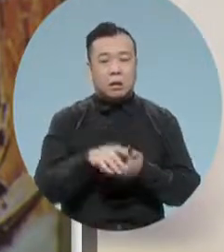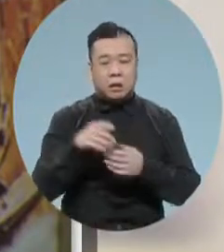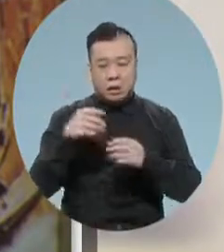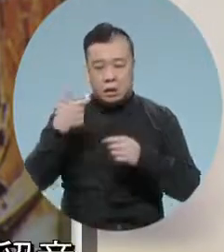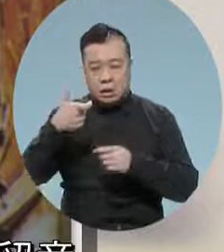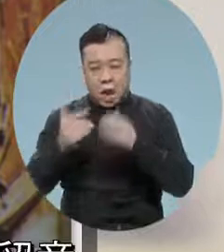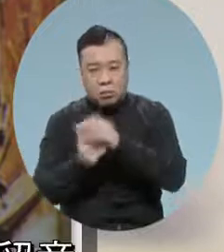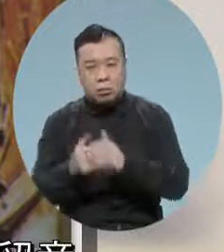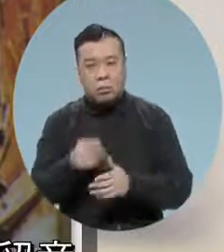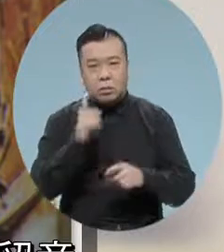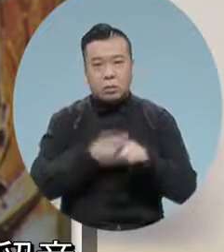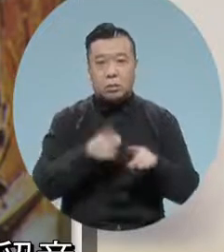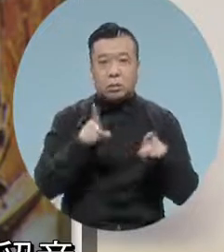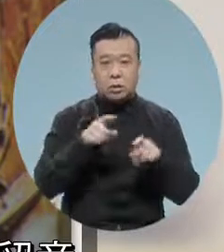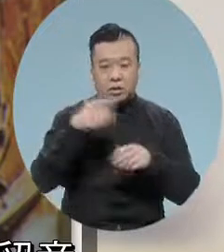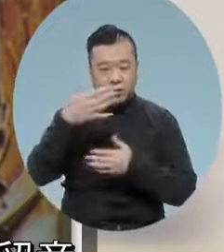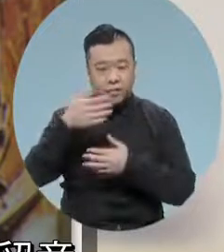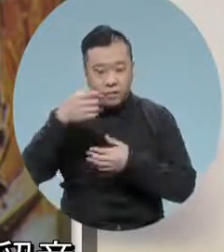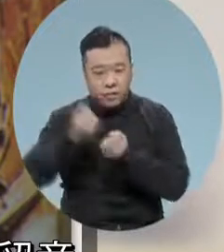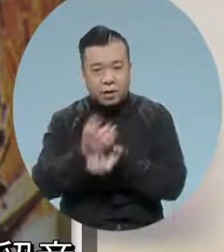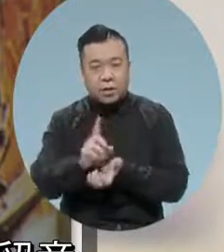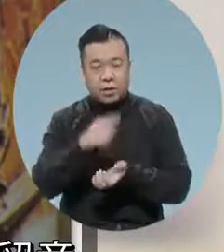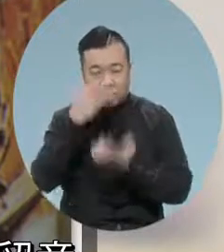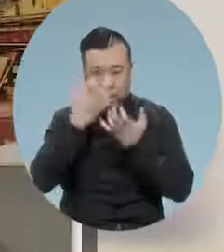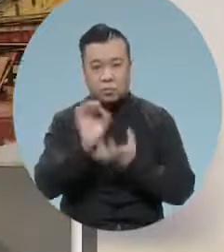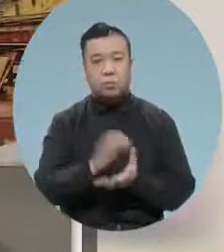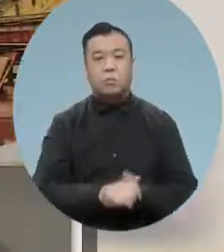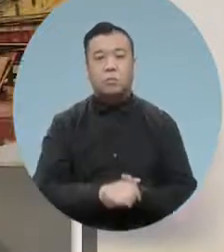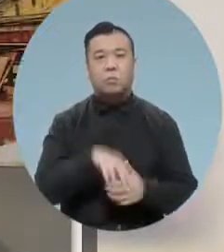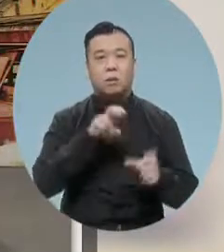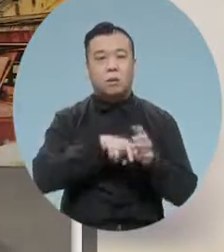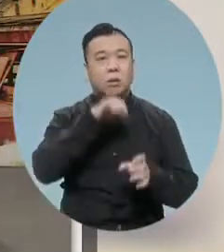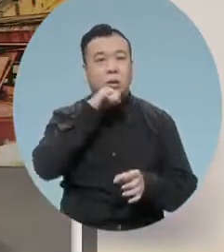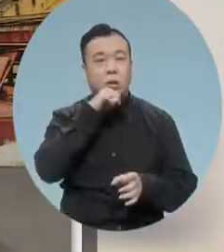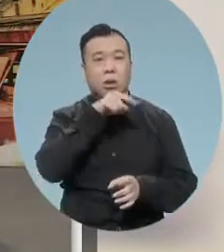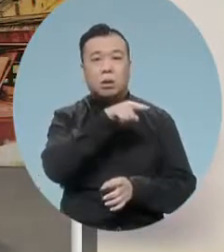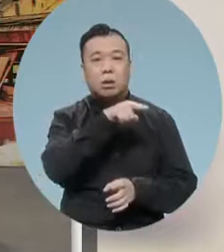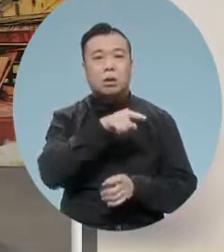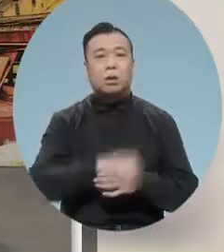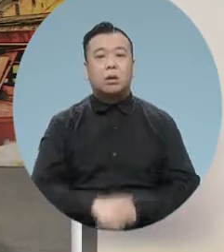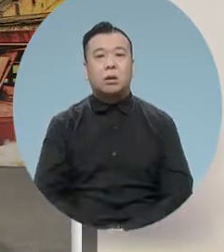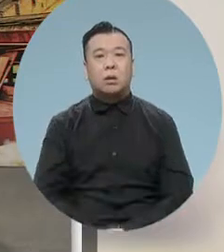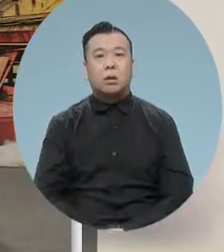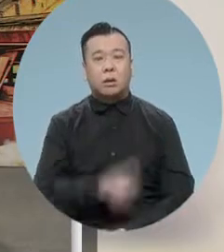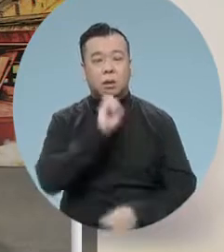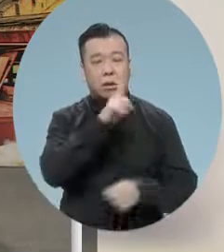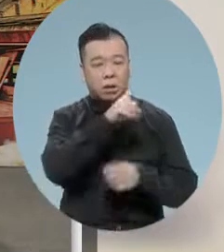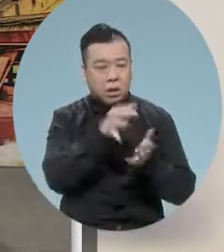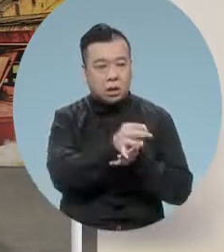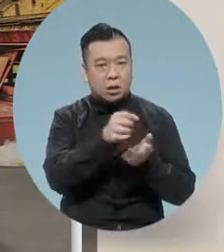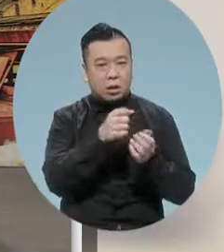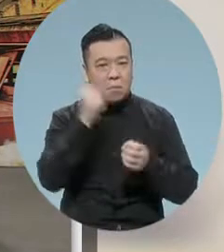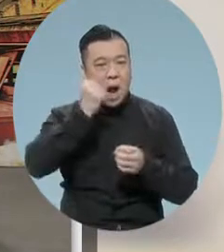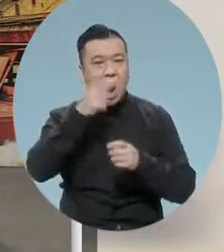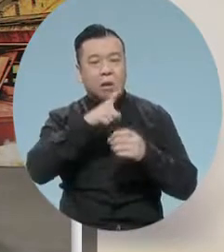產。但係其實同一日發生嘅咧，可能大家冇留意到咧，西班牙嘅巴塞隆尼亞一個地方咧，佢哋